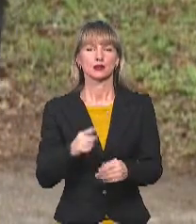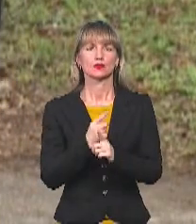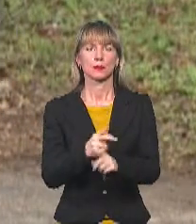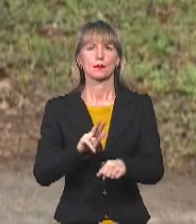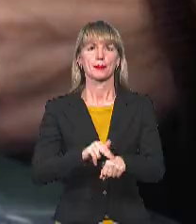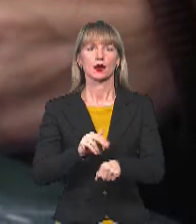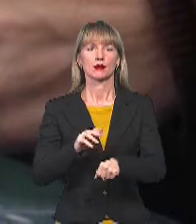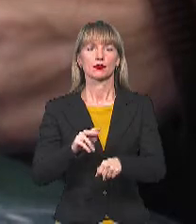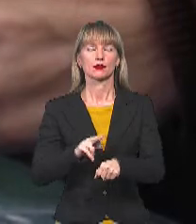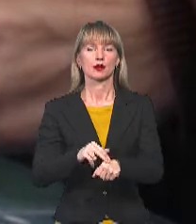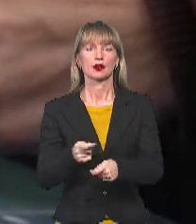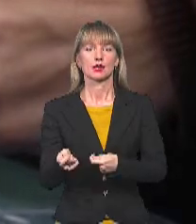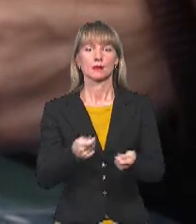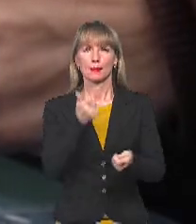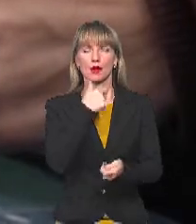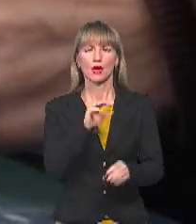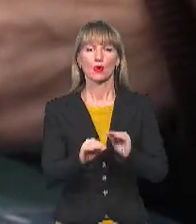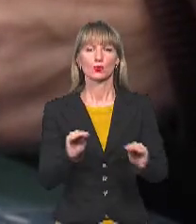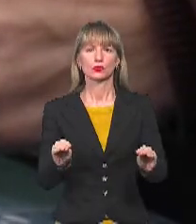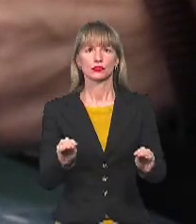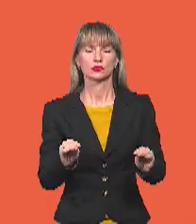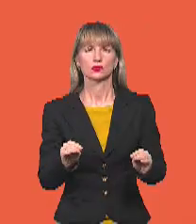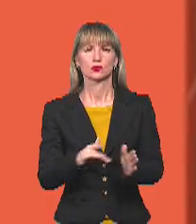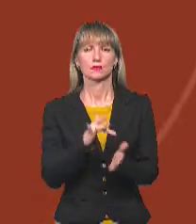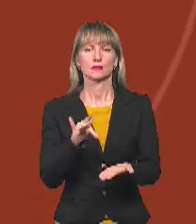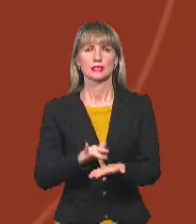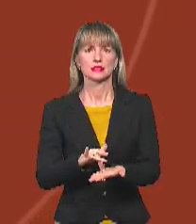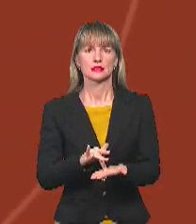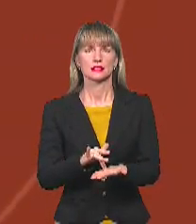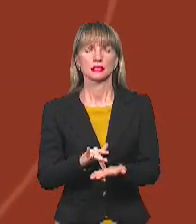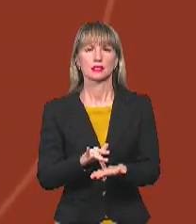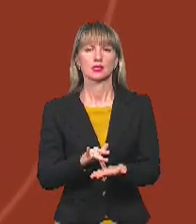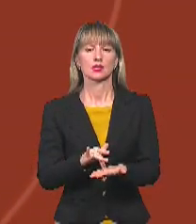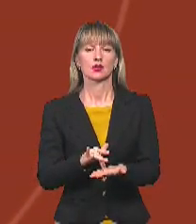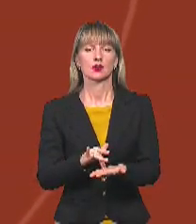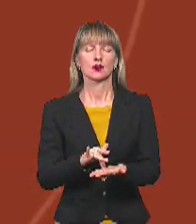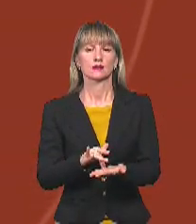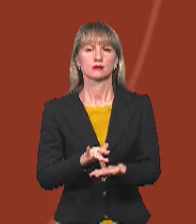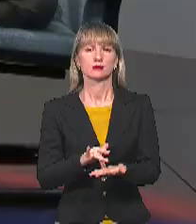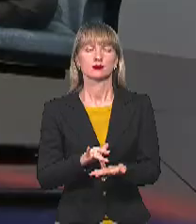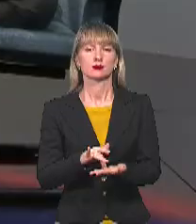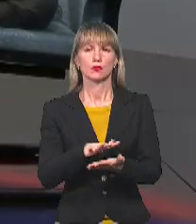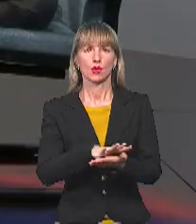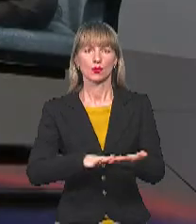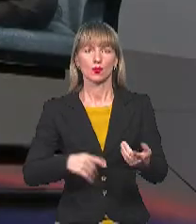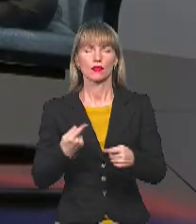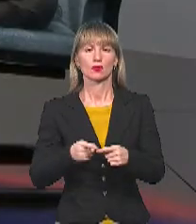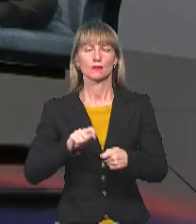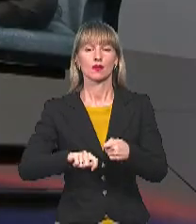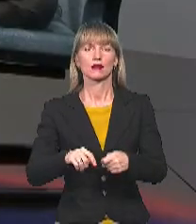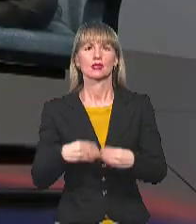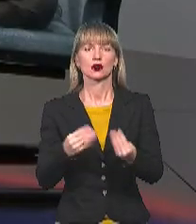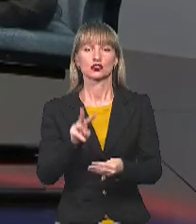Поліції, фахівців департаменту благоустрою міста продовжили цей рейд і